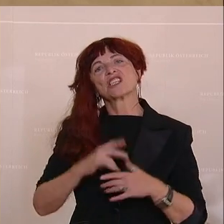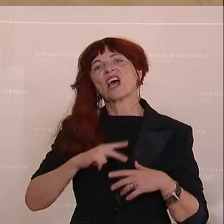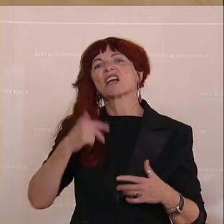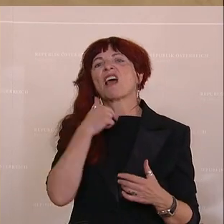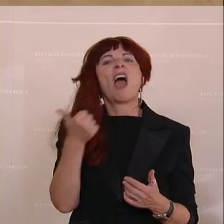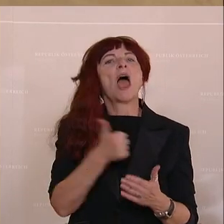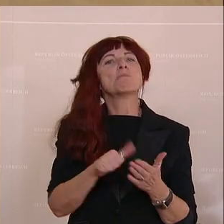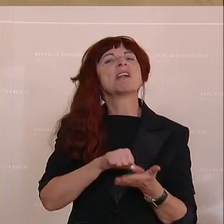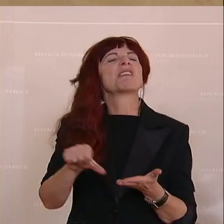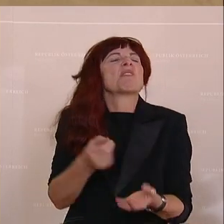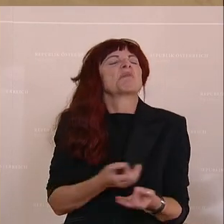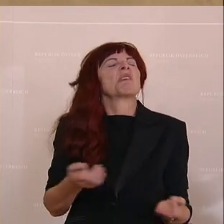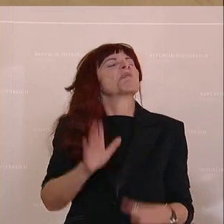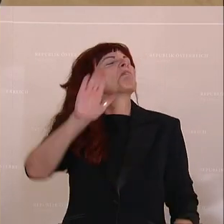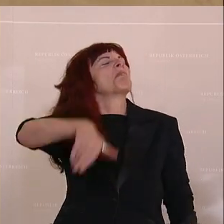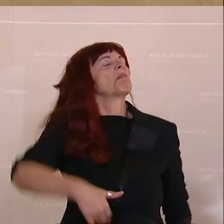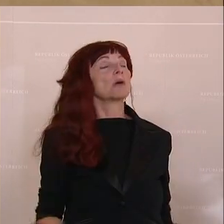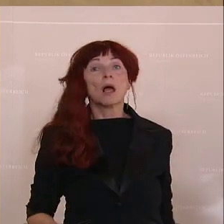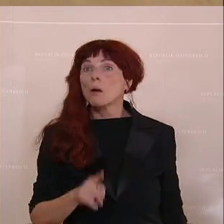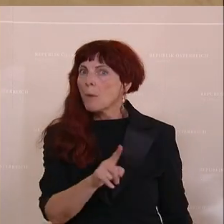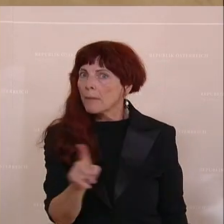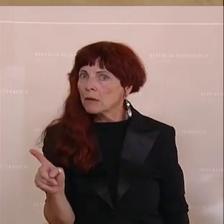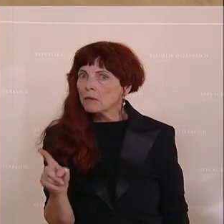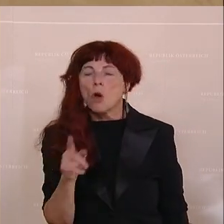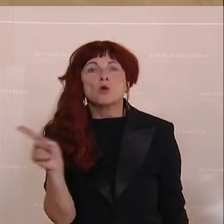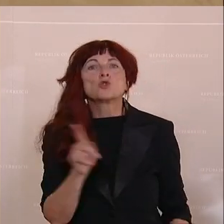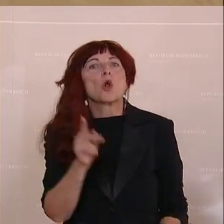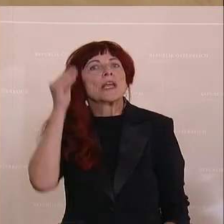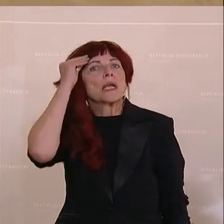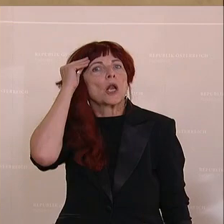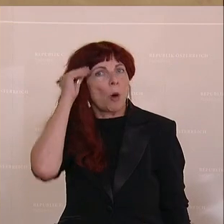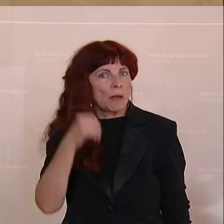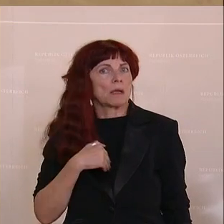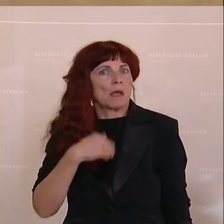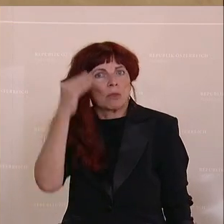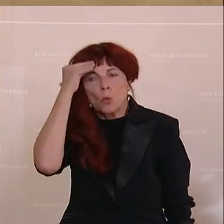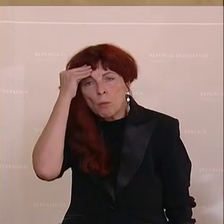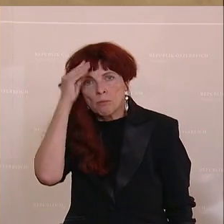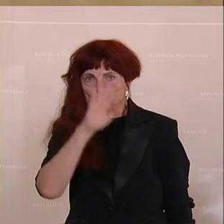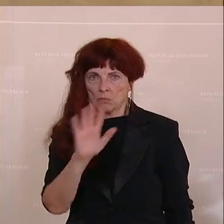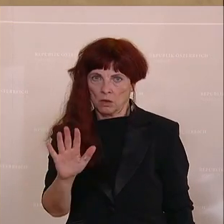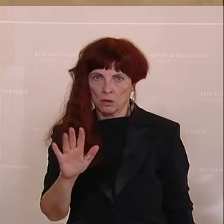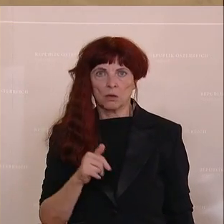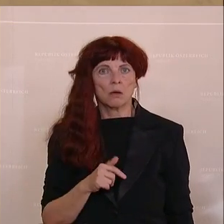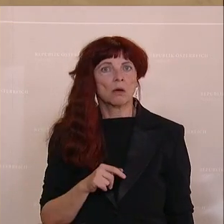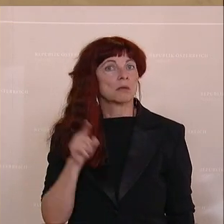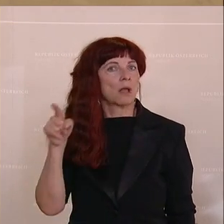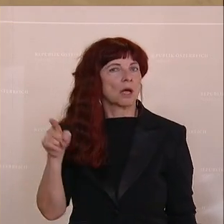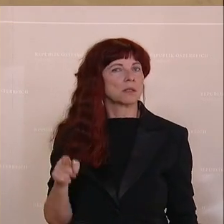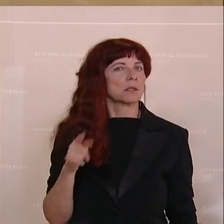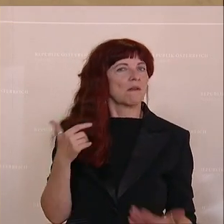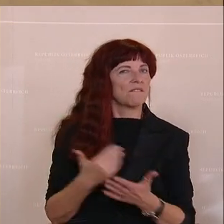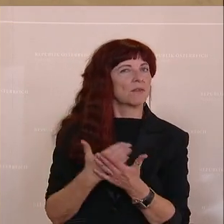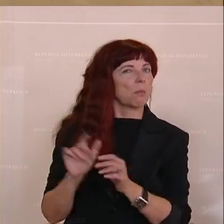schon? Lassen Sie sich nicht für dumm verkaufen, wurde schon behauptet in Aussendungen. Ja? Oder das ist Rostdeutscherei,